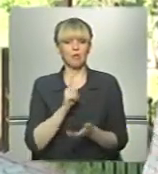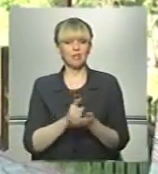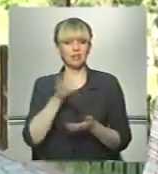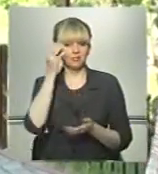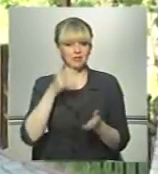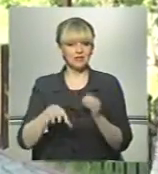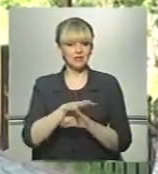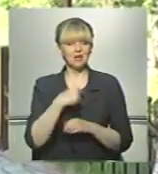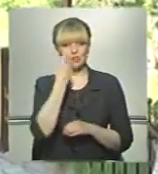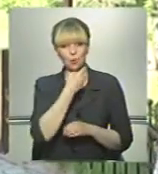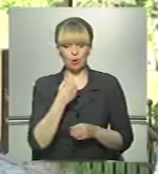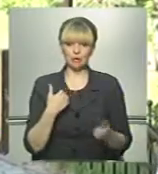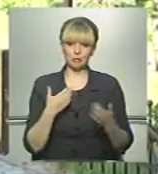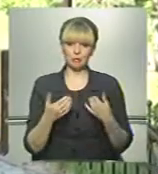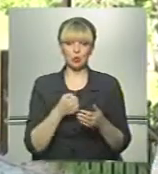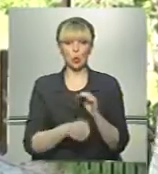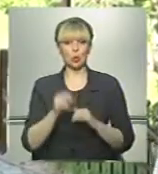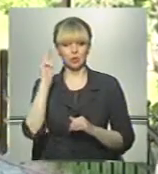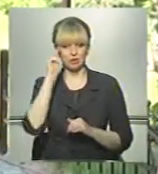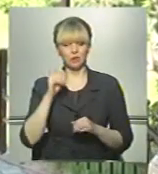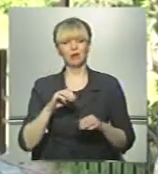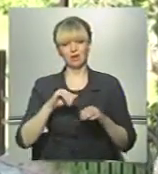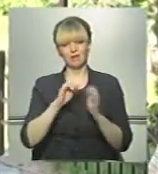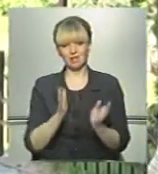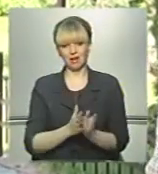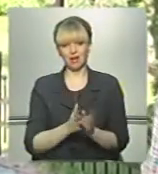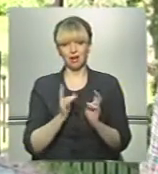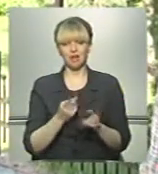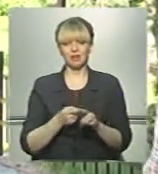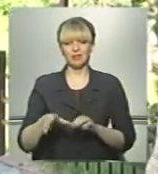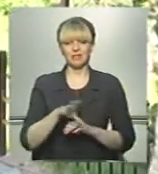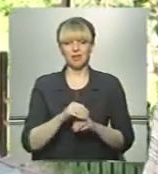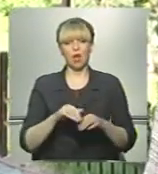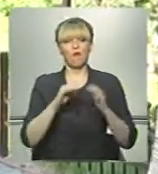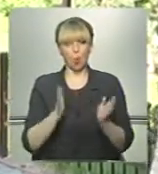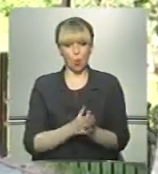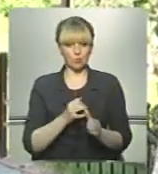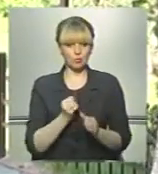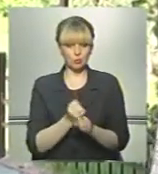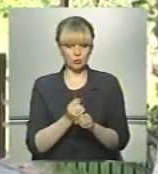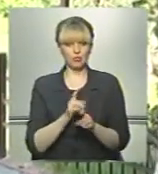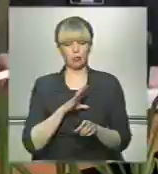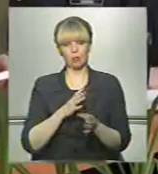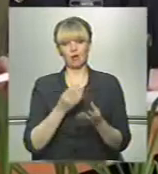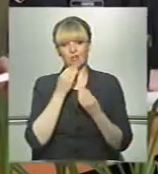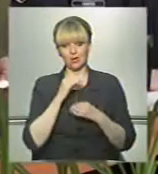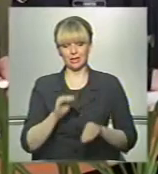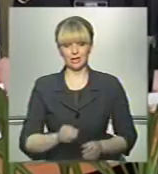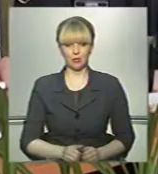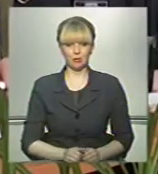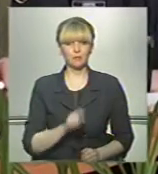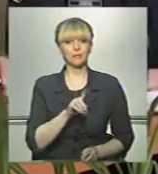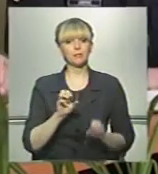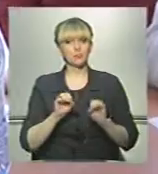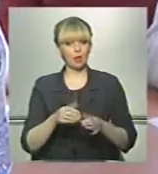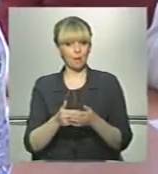і індивідуальні підходи до навчання, і взагалі якось це все в комплексі зробити, щоб було ефективно. Ті, хто